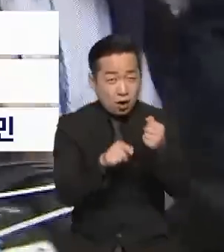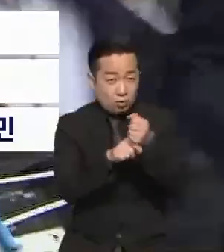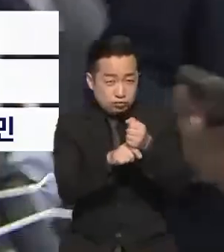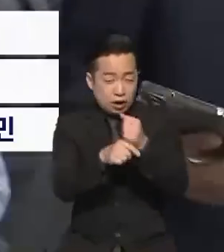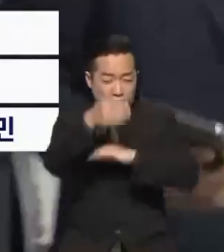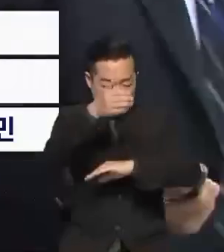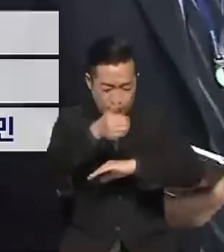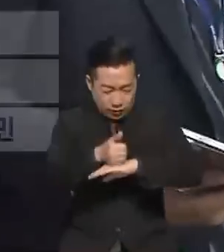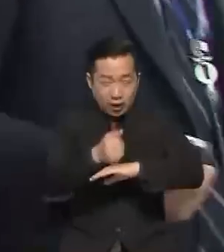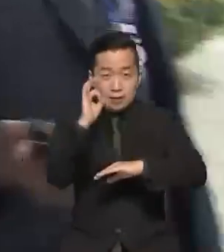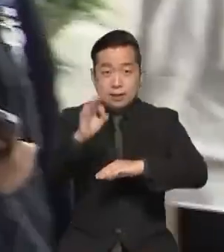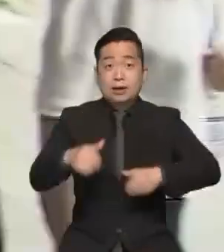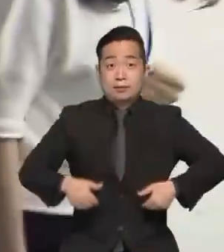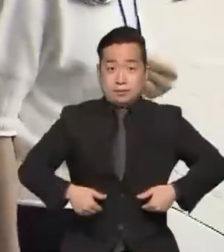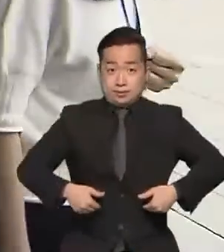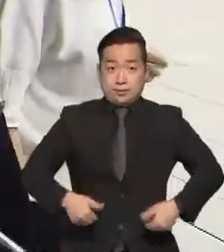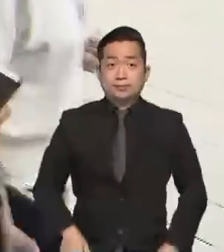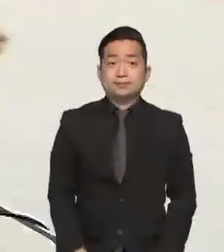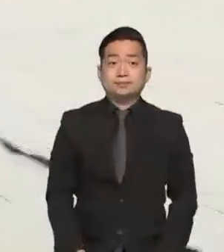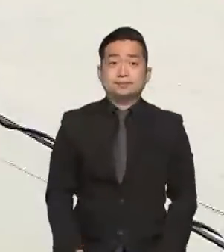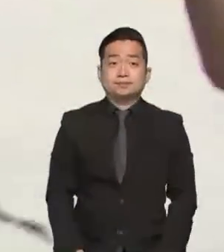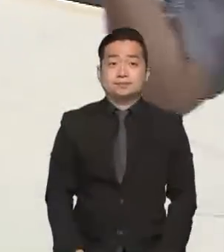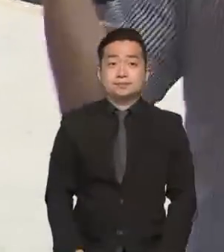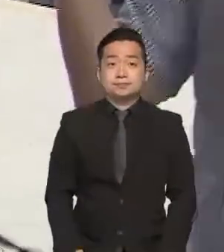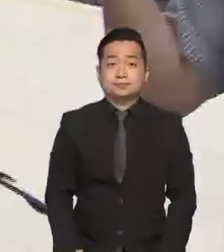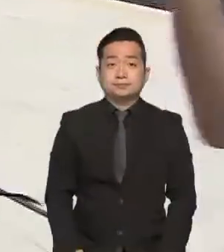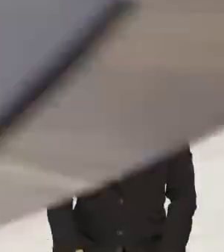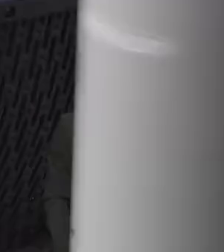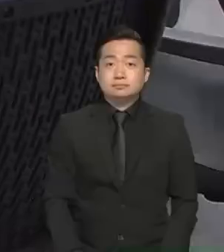날 전망입니다. SBS 한성희입니다.